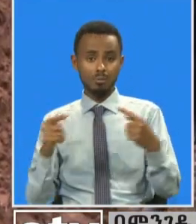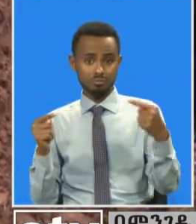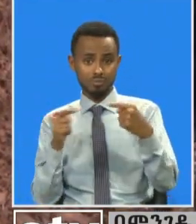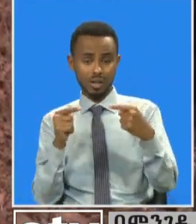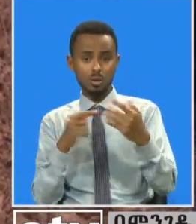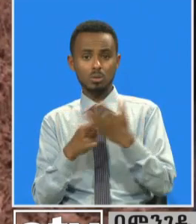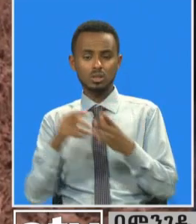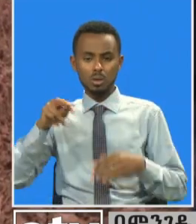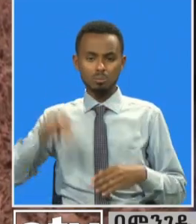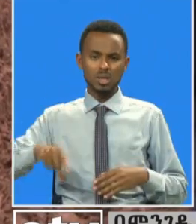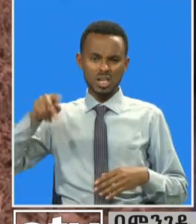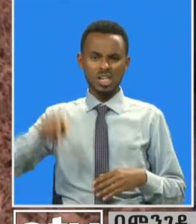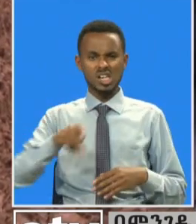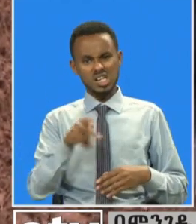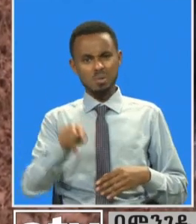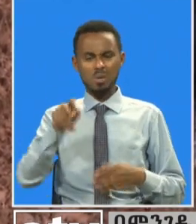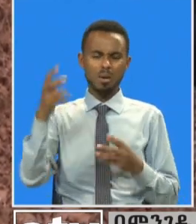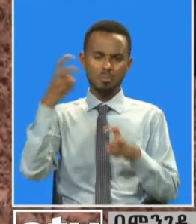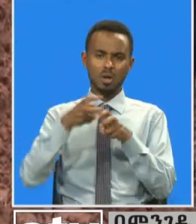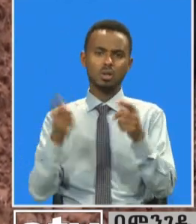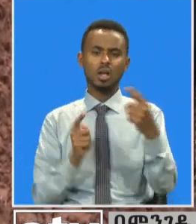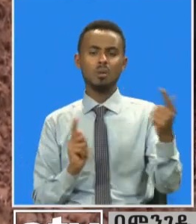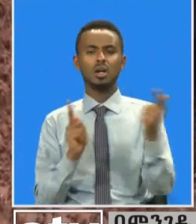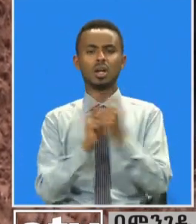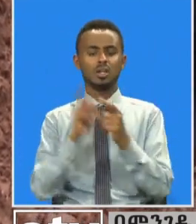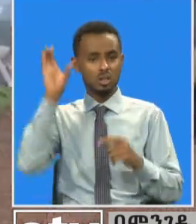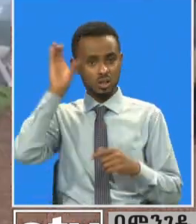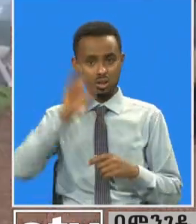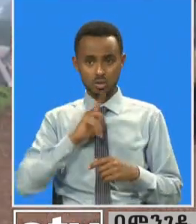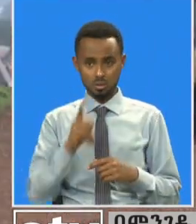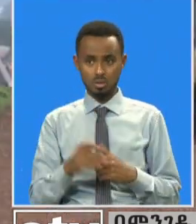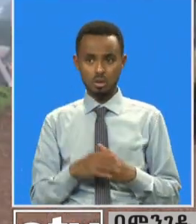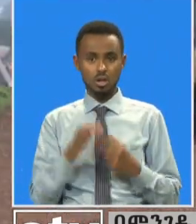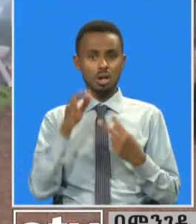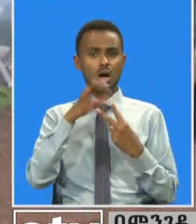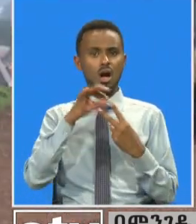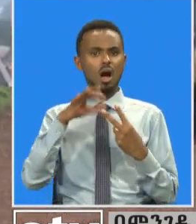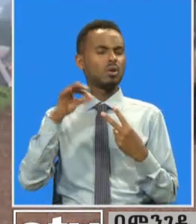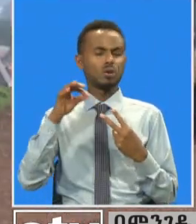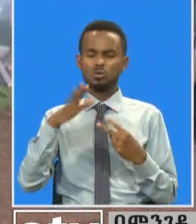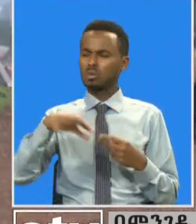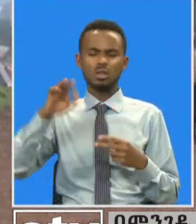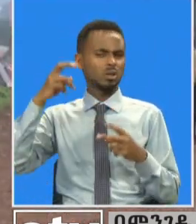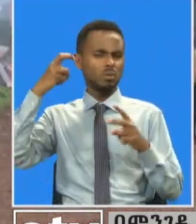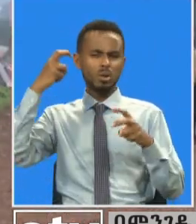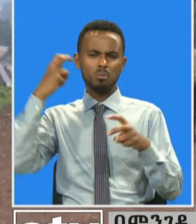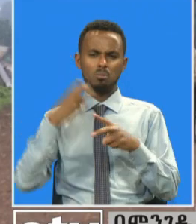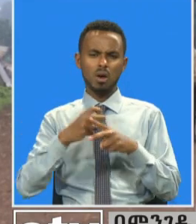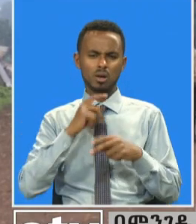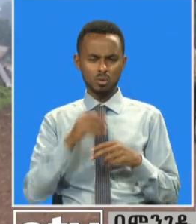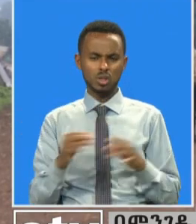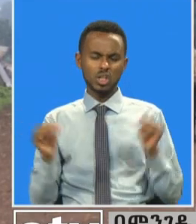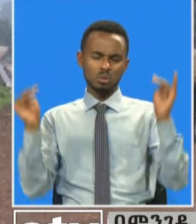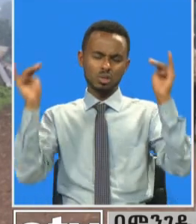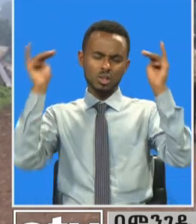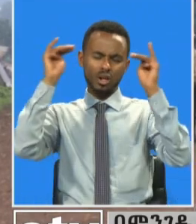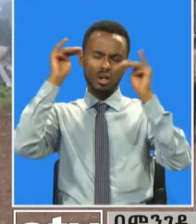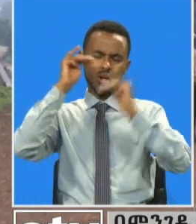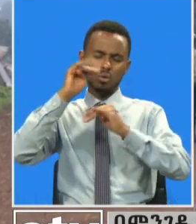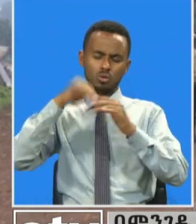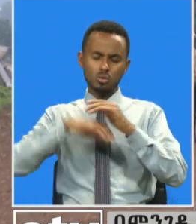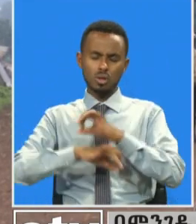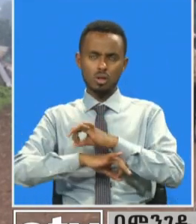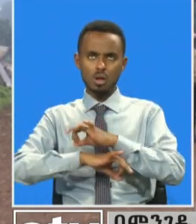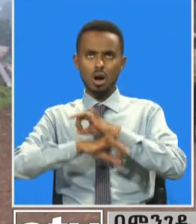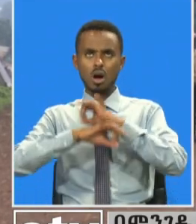መልኩ በእግር በአስቸጋሪ ሁኔታ ለመገናኘት እየተገደዱ ነው። አማራጮችን ማግኘት በጣም ከባድ ነው። በጨለማ ውስጥ ሆነህ ንጋትን መፈለግ